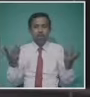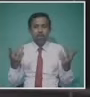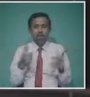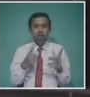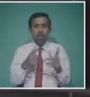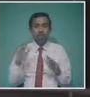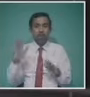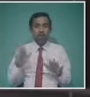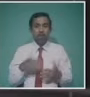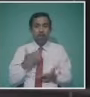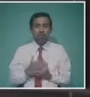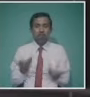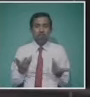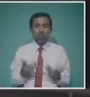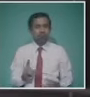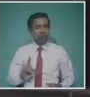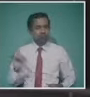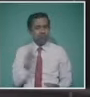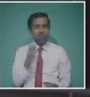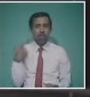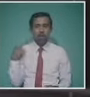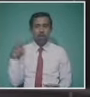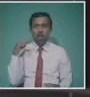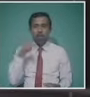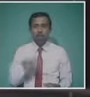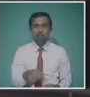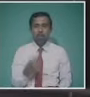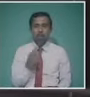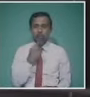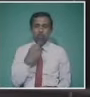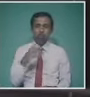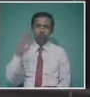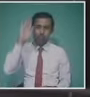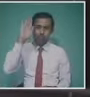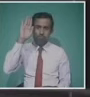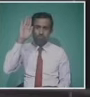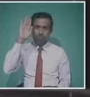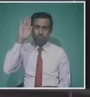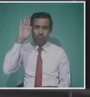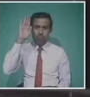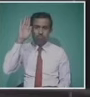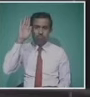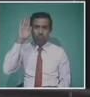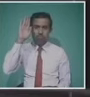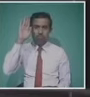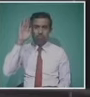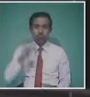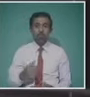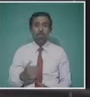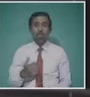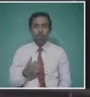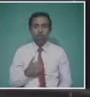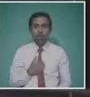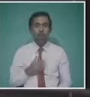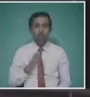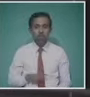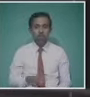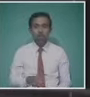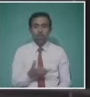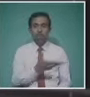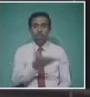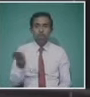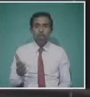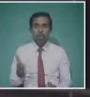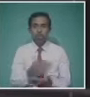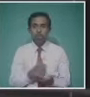නැහැ කෙනෙක් මැවිලා ඔව් අත උස්සනවා මොනවා වුණත් අපි ඉන්නවා ඔබ